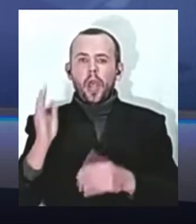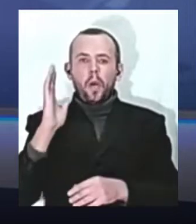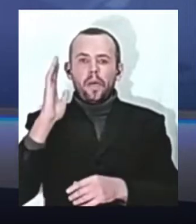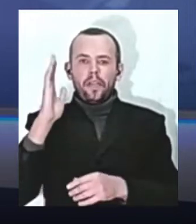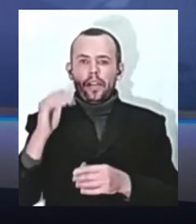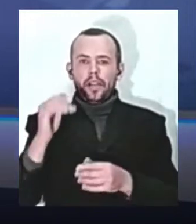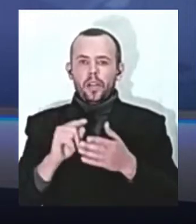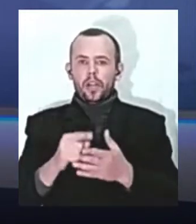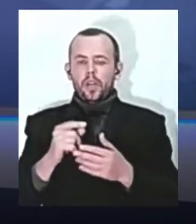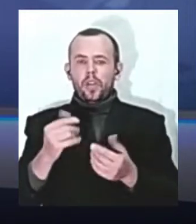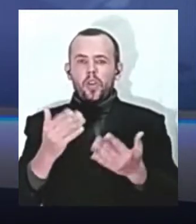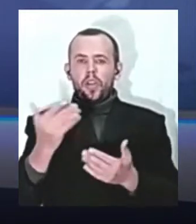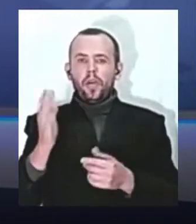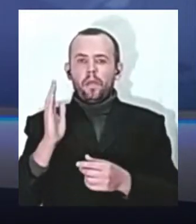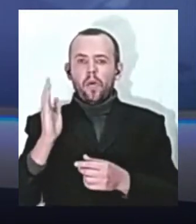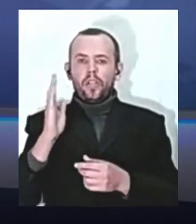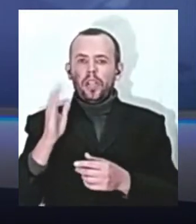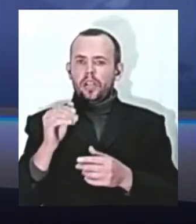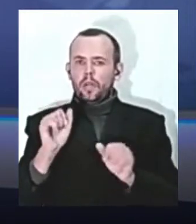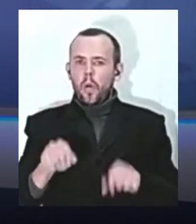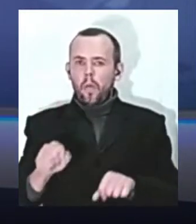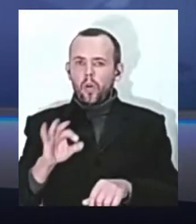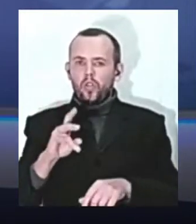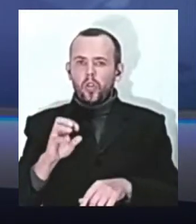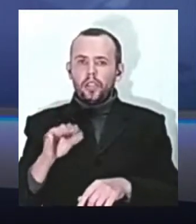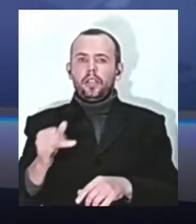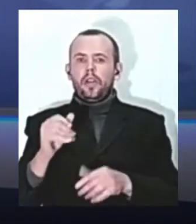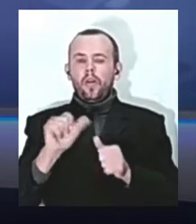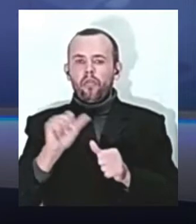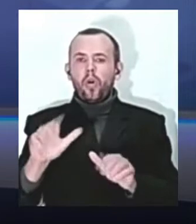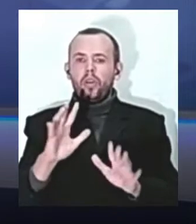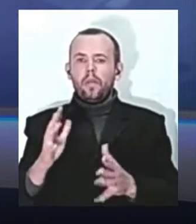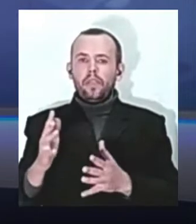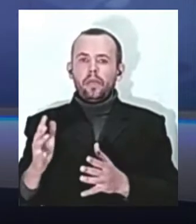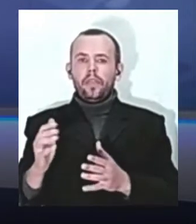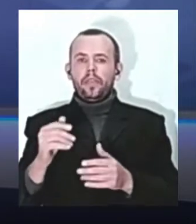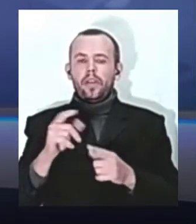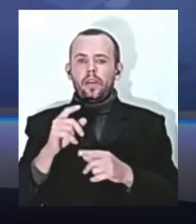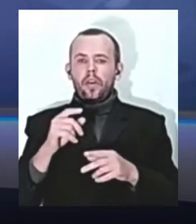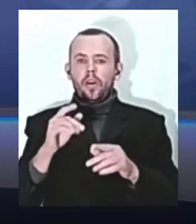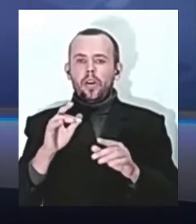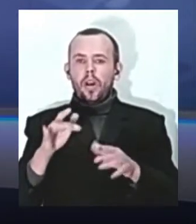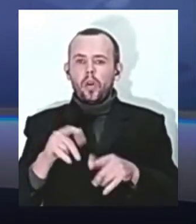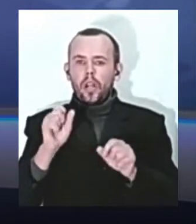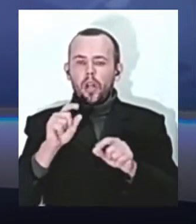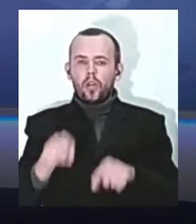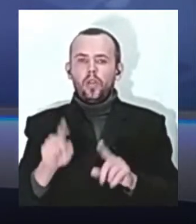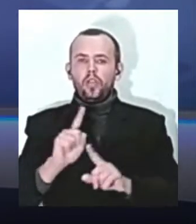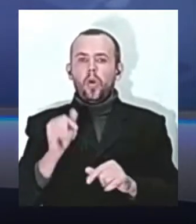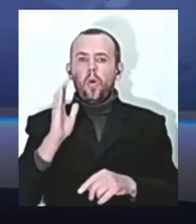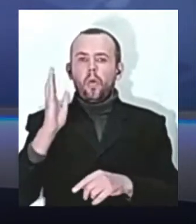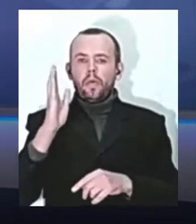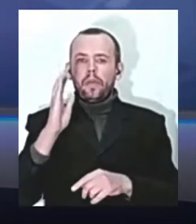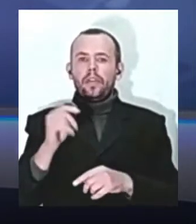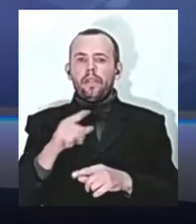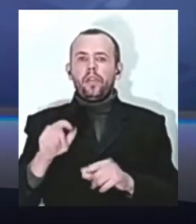їх майбутньої спроможності, в окремих випадках був розрахунок на то, що у майбутньому вони зможуть